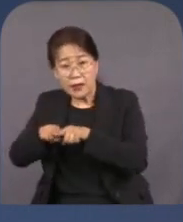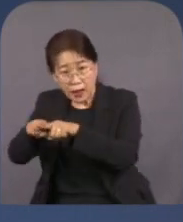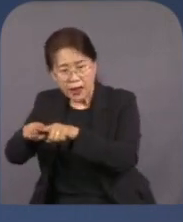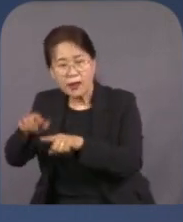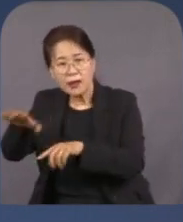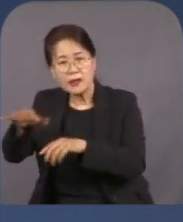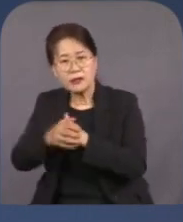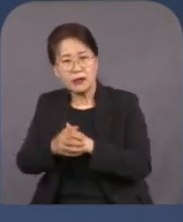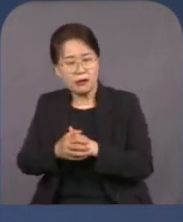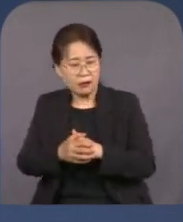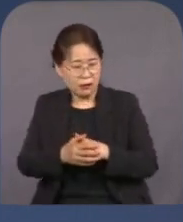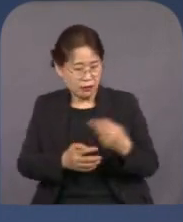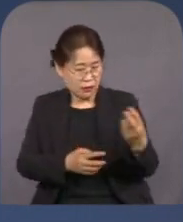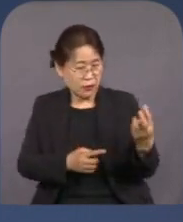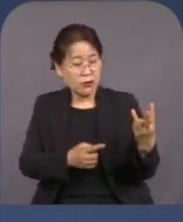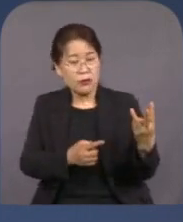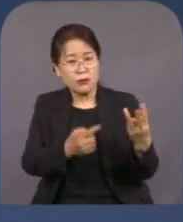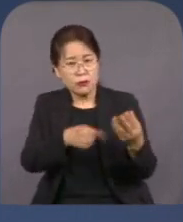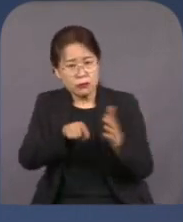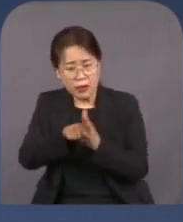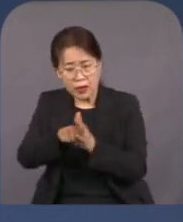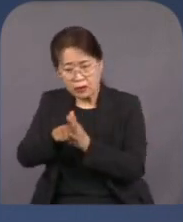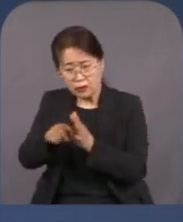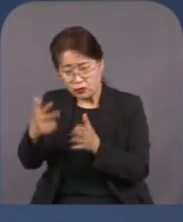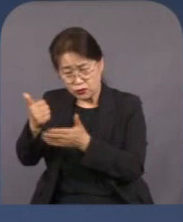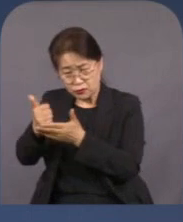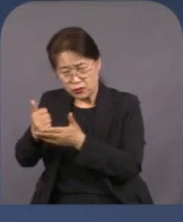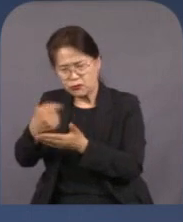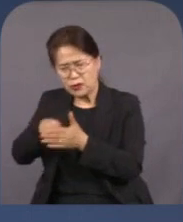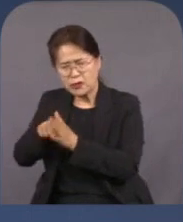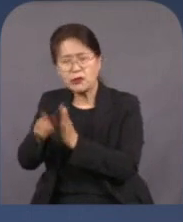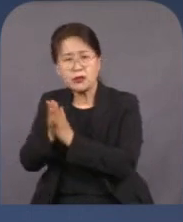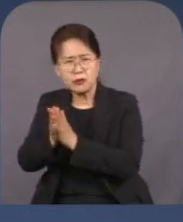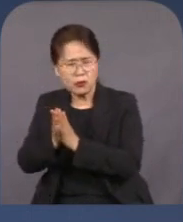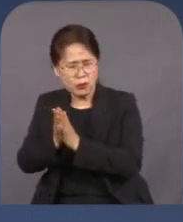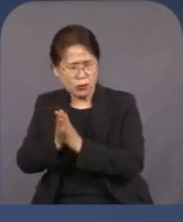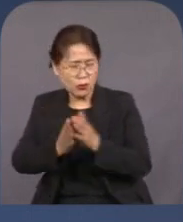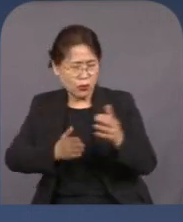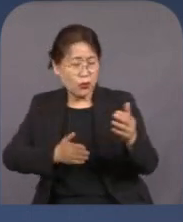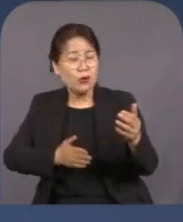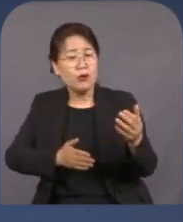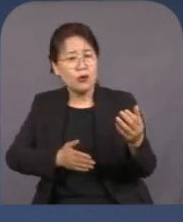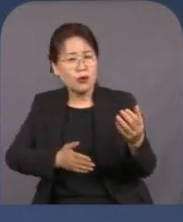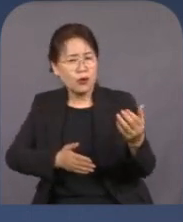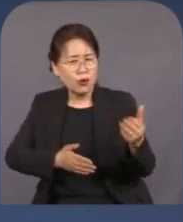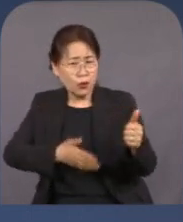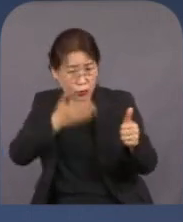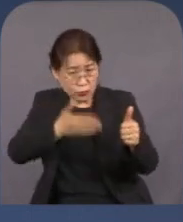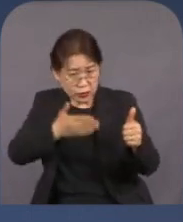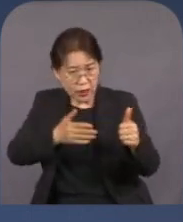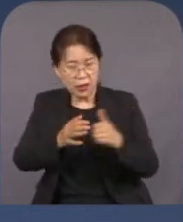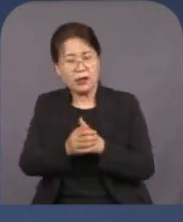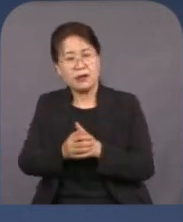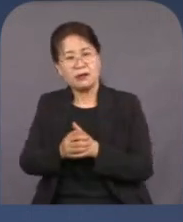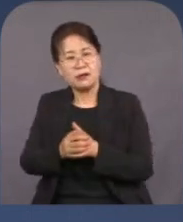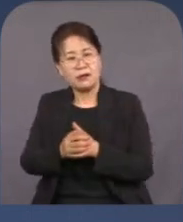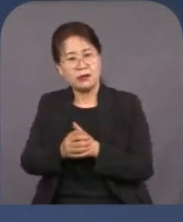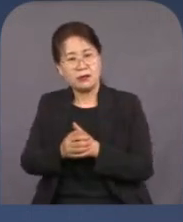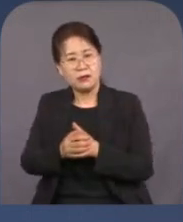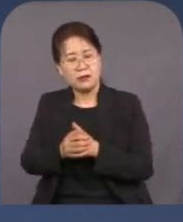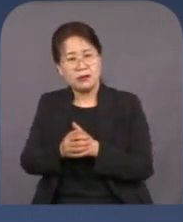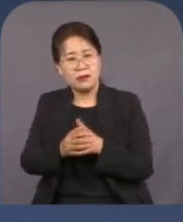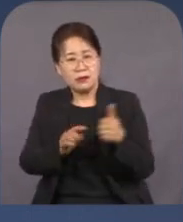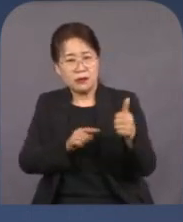제자들에게 자신을 위하여 기도해 줄 것을 부탁을 했어요 우리 예수님도 기도를 부탁을 했단 말이에요 그렇다면